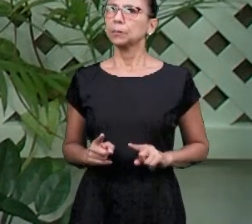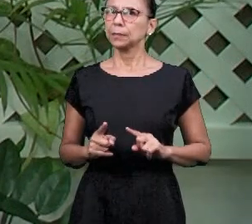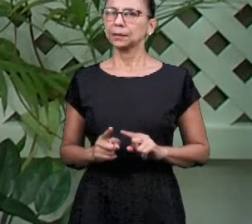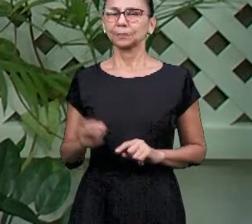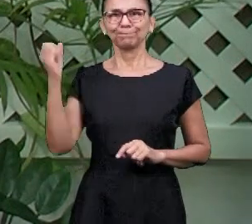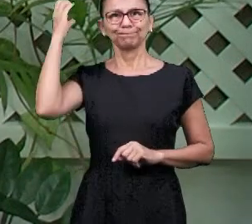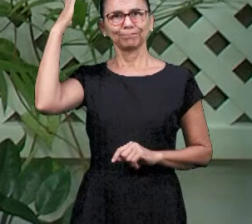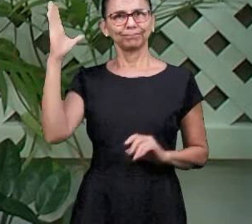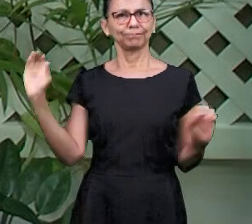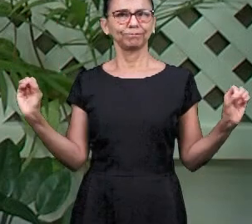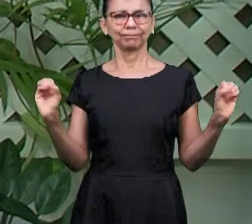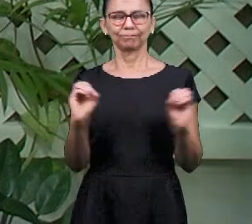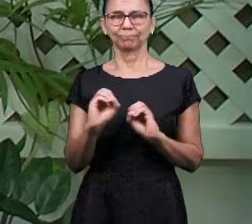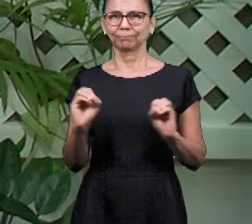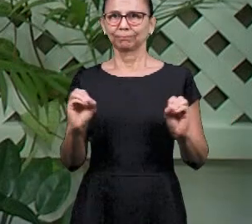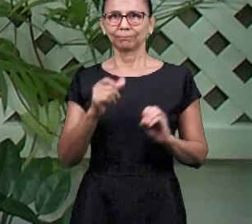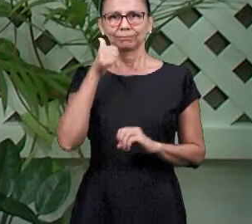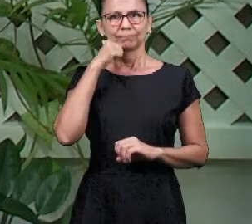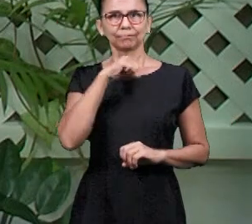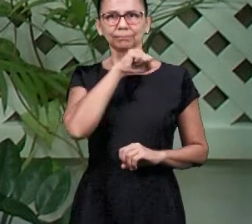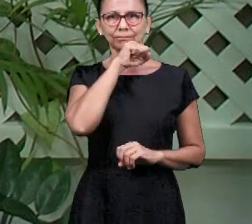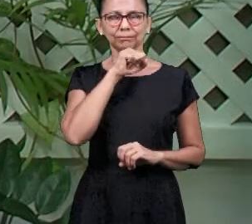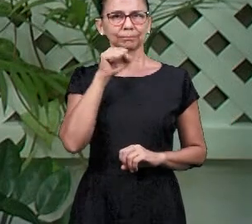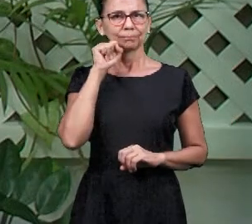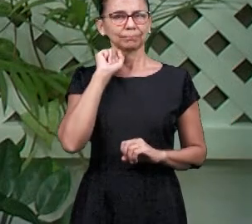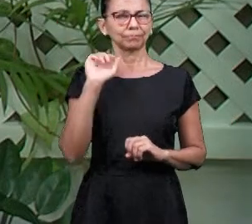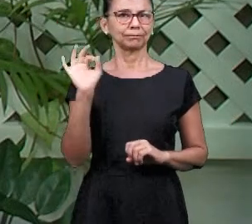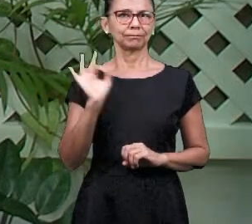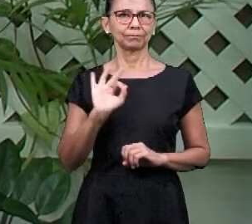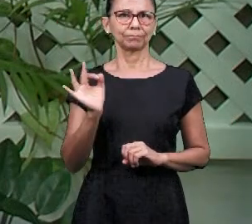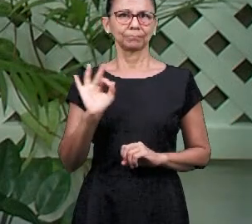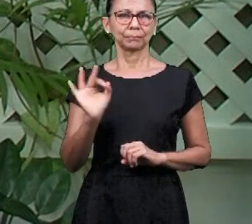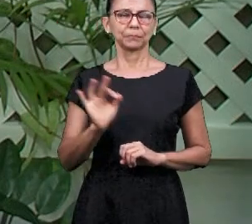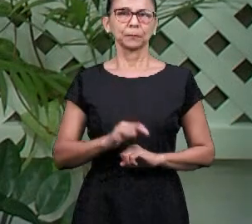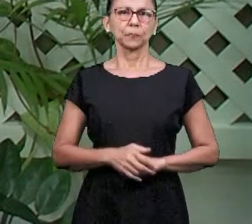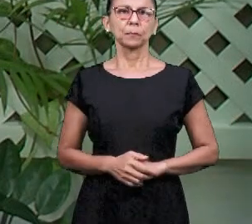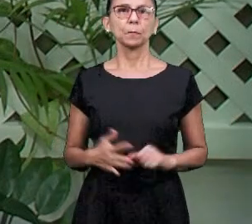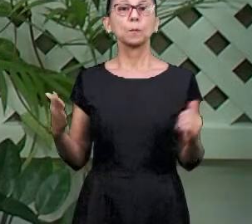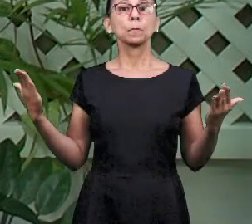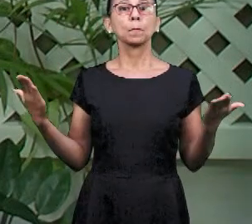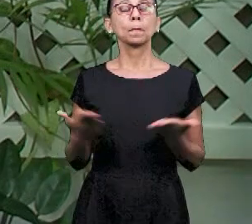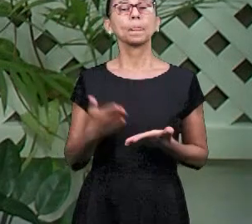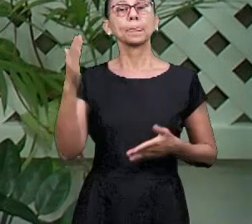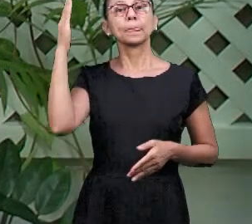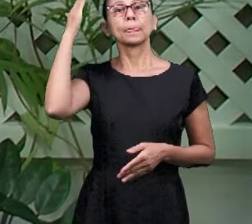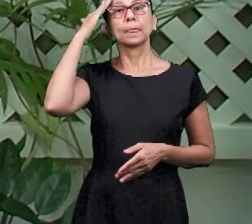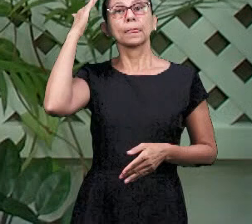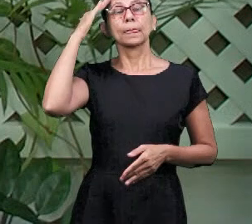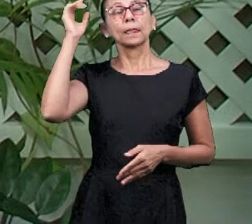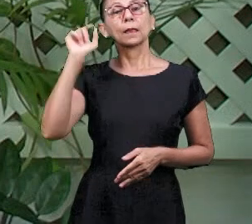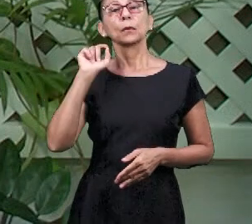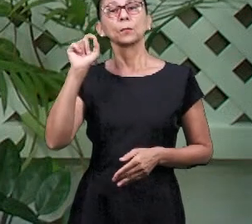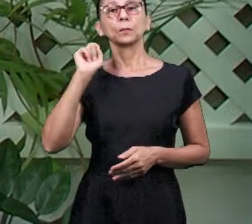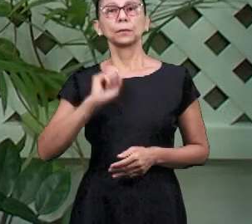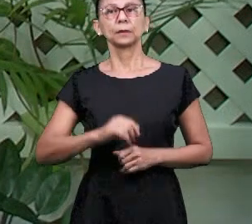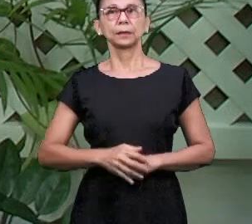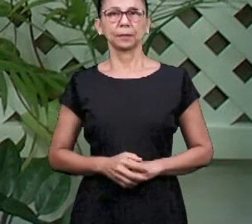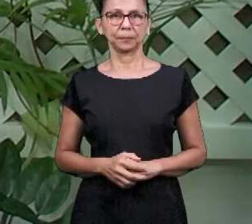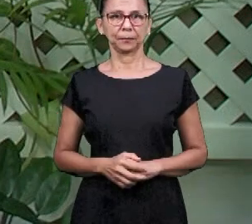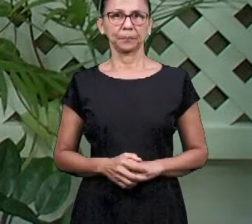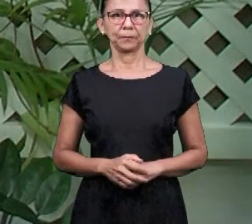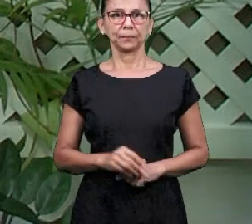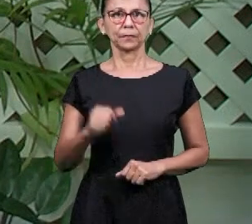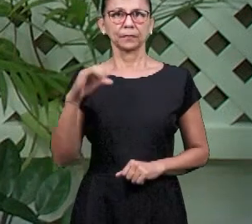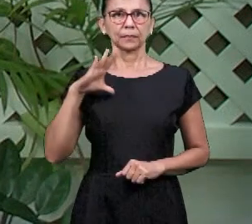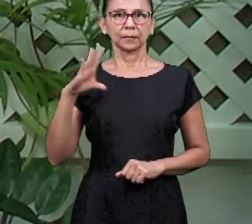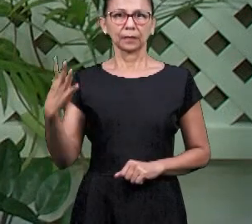pensée de la femme samaritaine, quelle était sa pensée? Sa pensée était de répondre à son besoin.